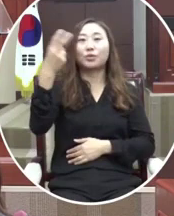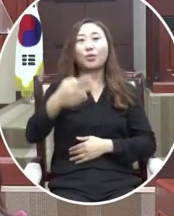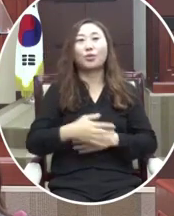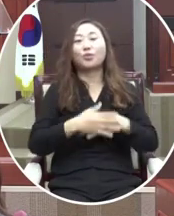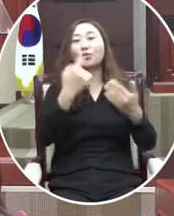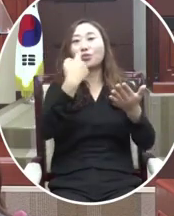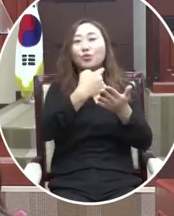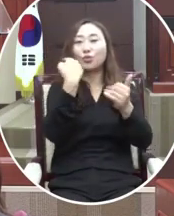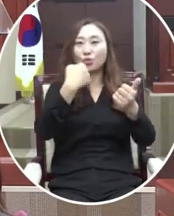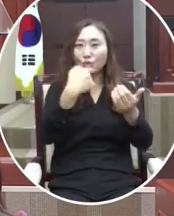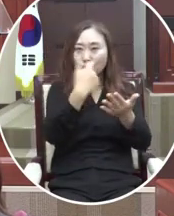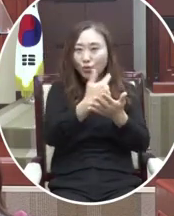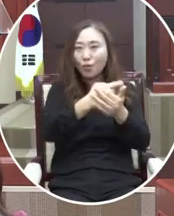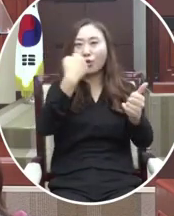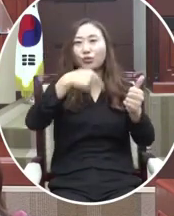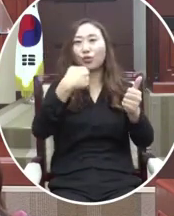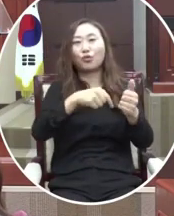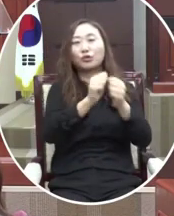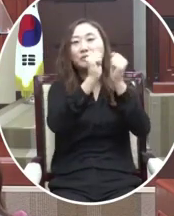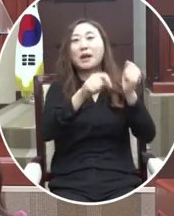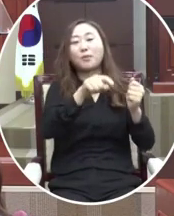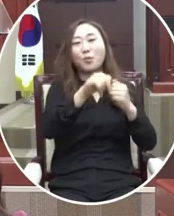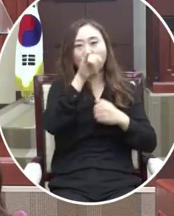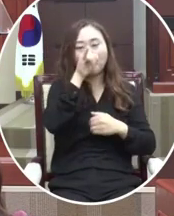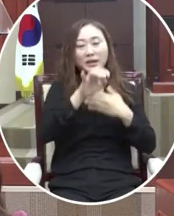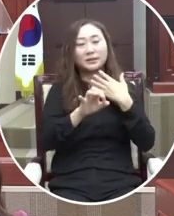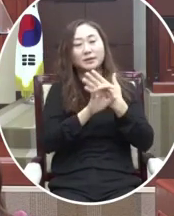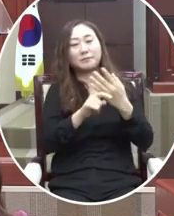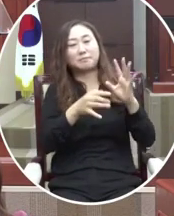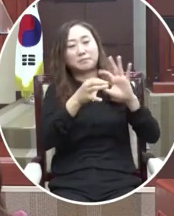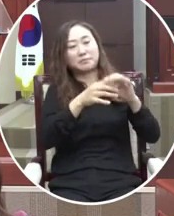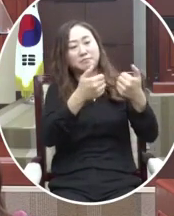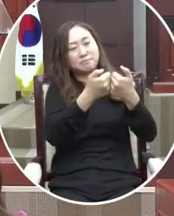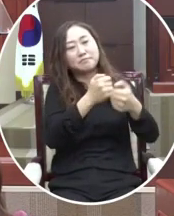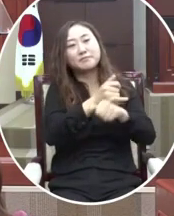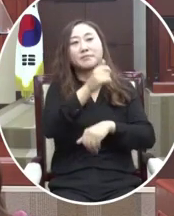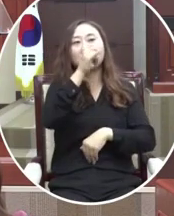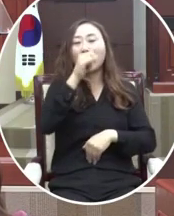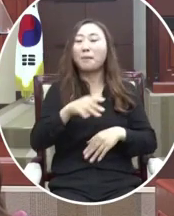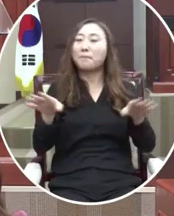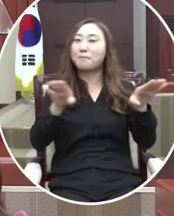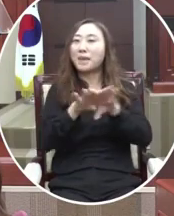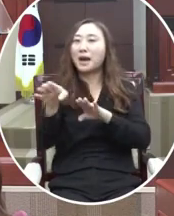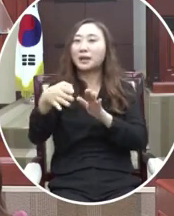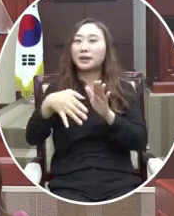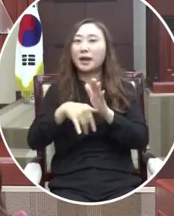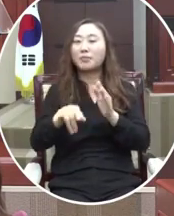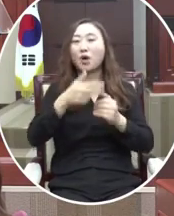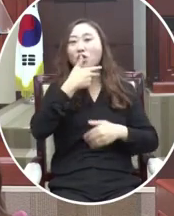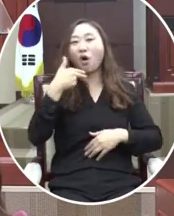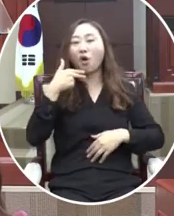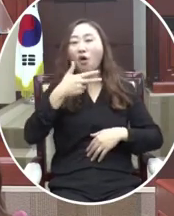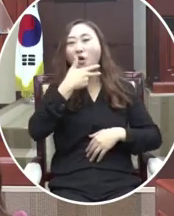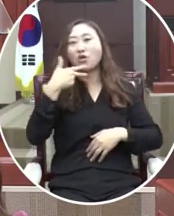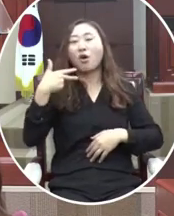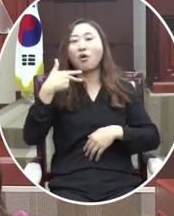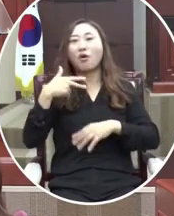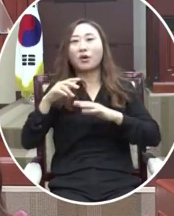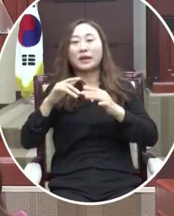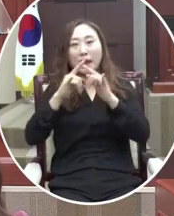노 교육 플랫폼에서는 진로 고민을 함께 나누겠습니다 강학 기간을 알차게 보낼 수 있도록 원어민 영업 캠프를